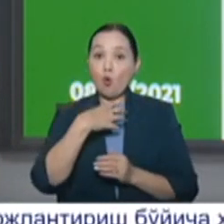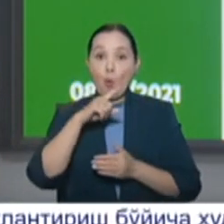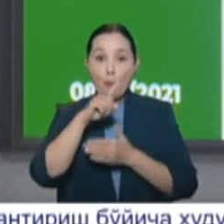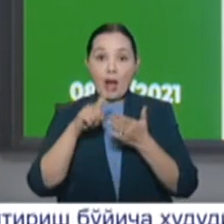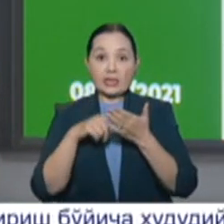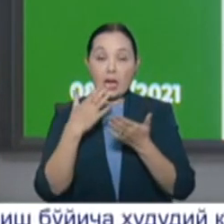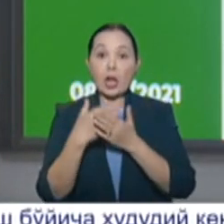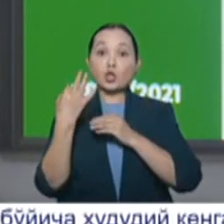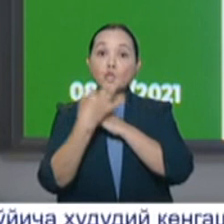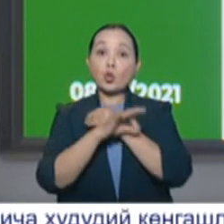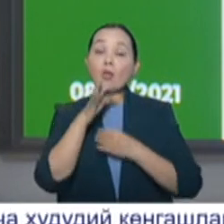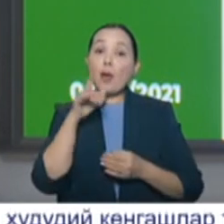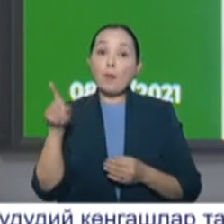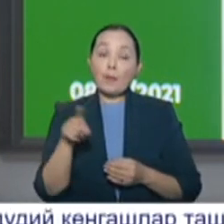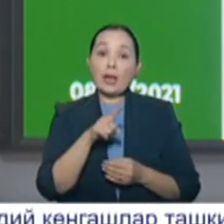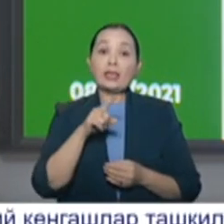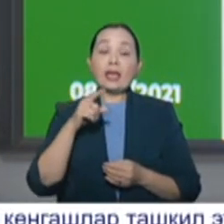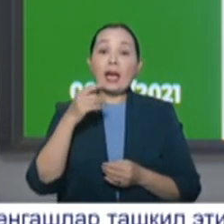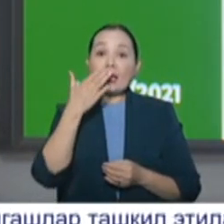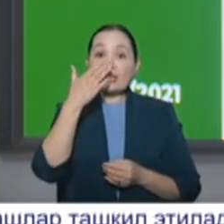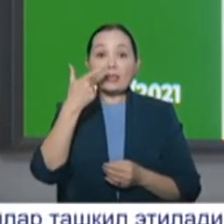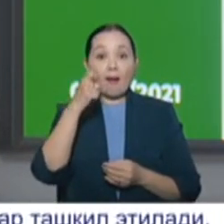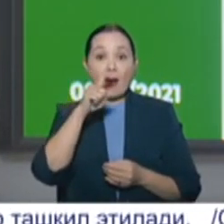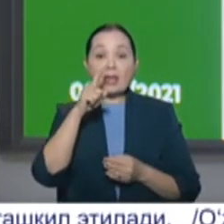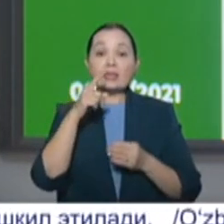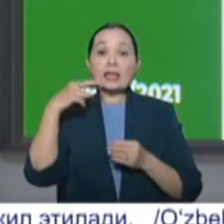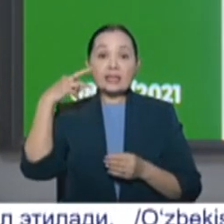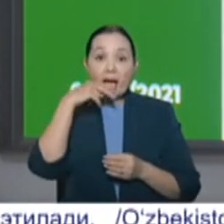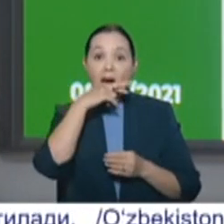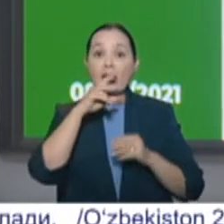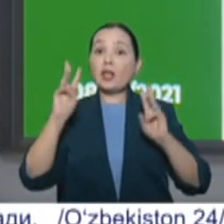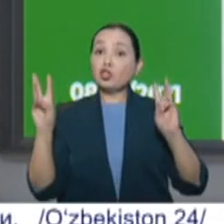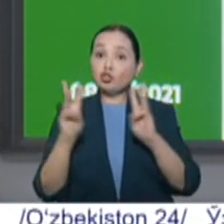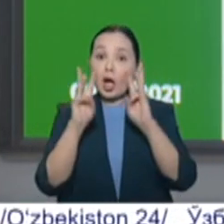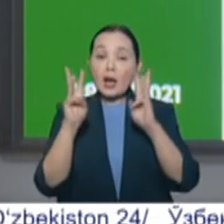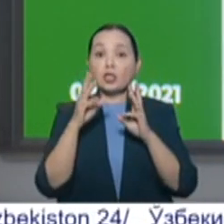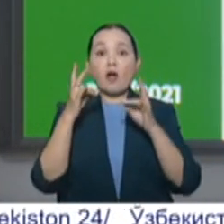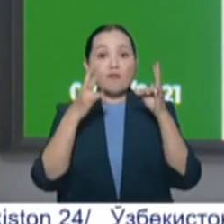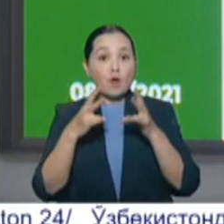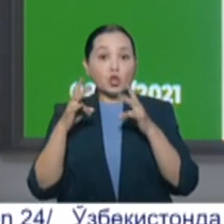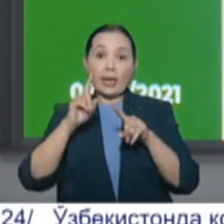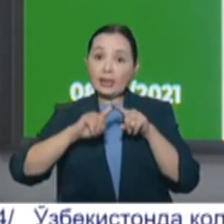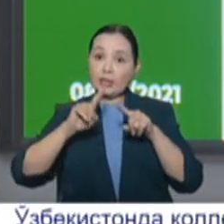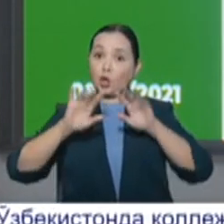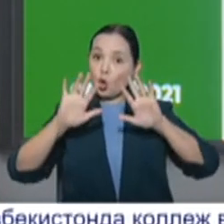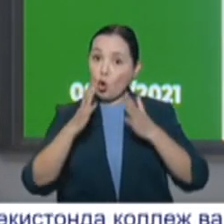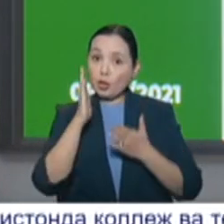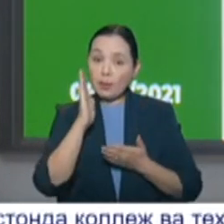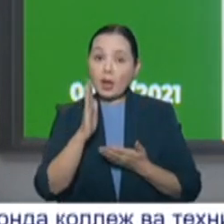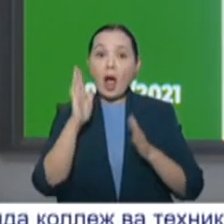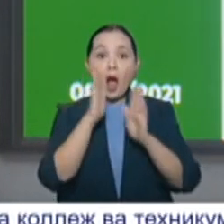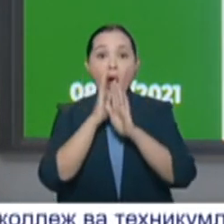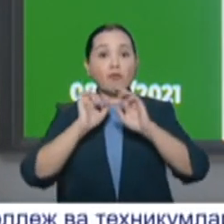So'nggi paytlarda is gazdan zaharlanish, undan gaz chaqnashi oqibatida fojialar tez-tez ro'y beryapti.